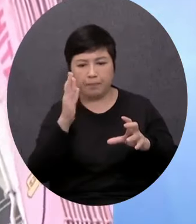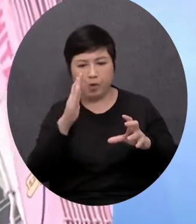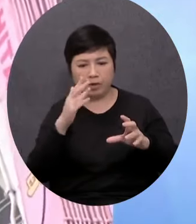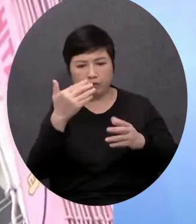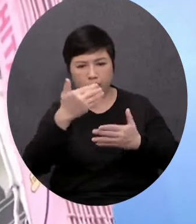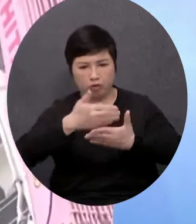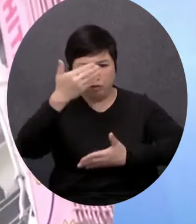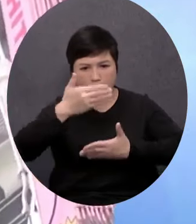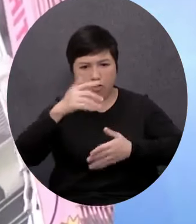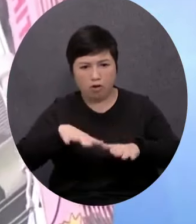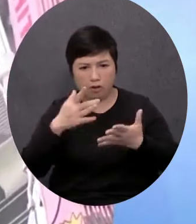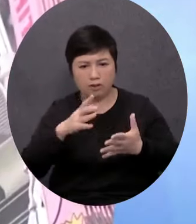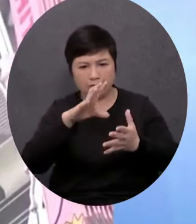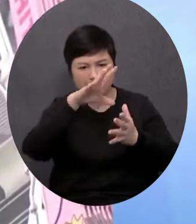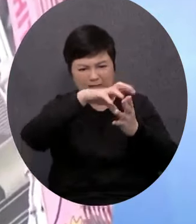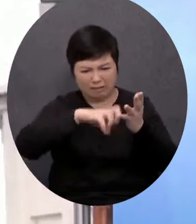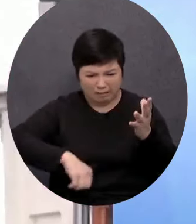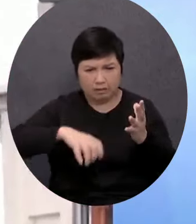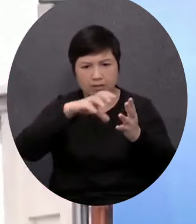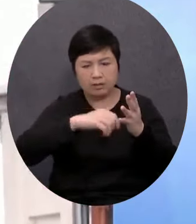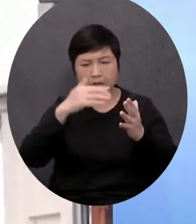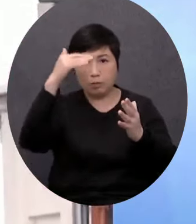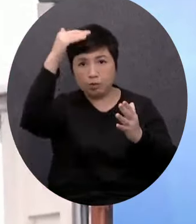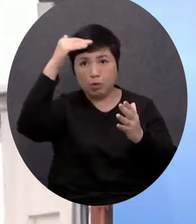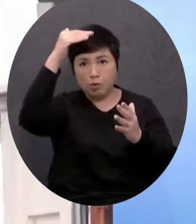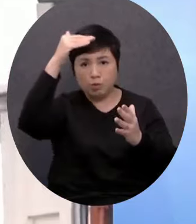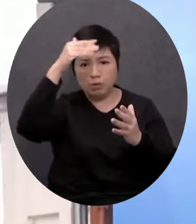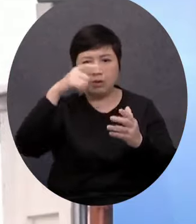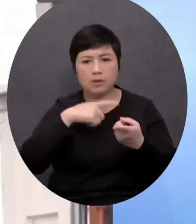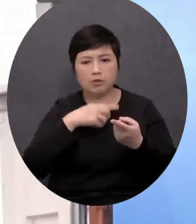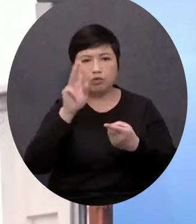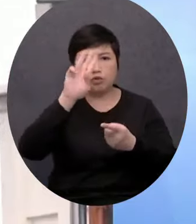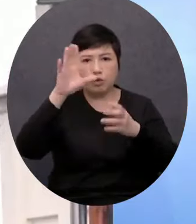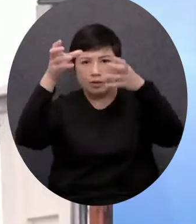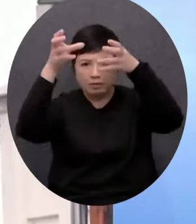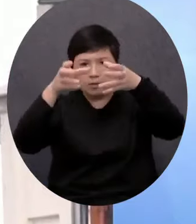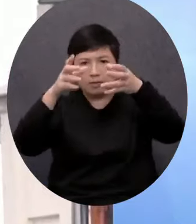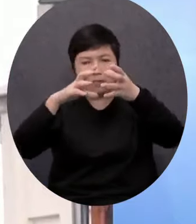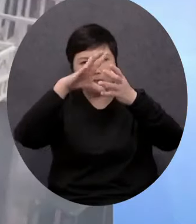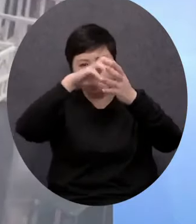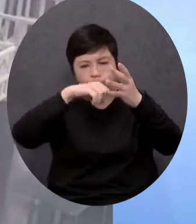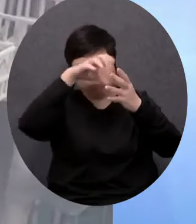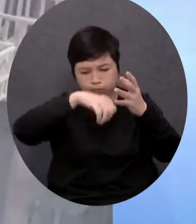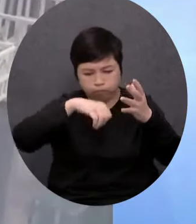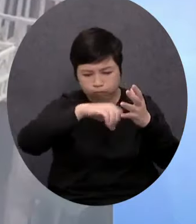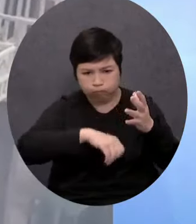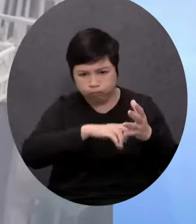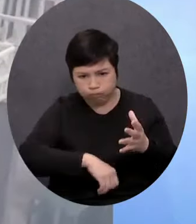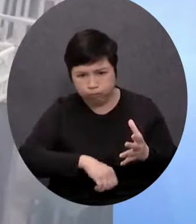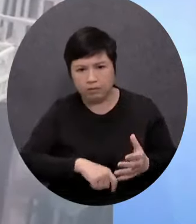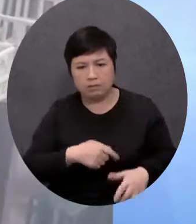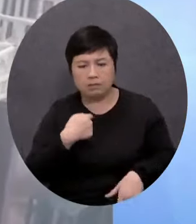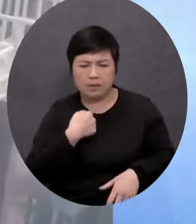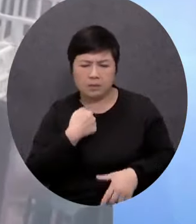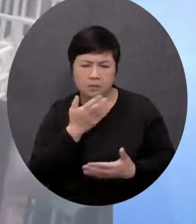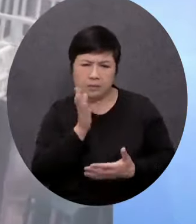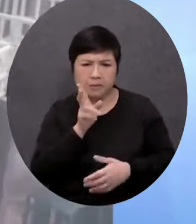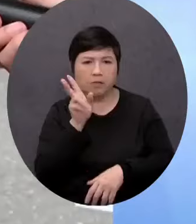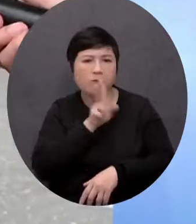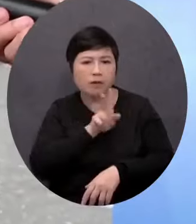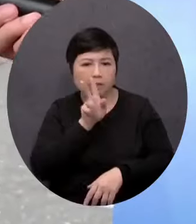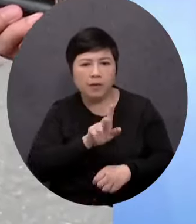始处理。拆卸范围会由高处基地台和水塔部分逐一往下拆除，预计需时大约两个星